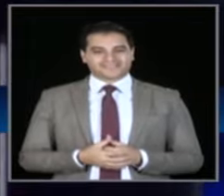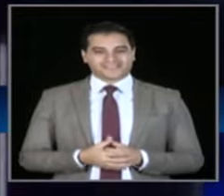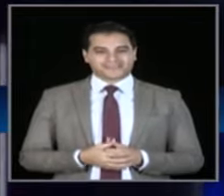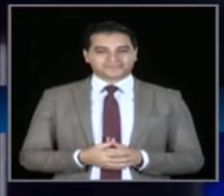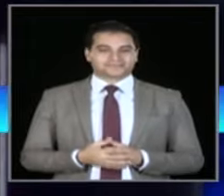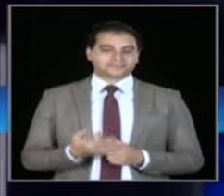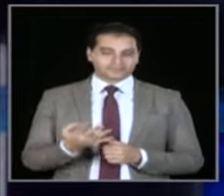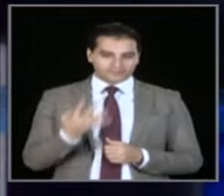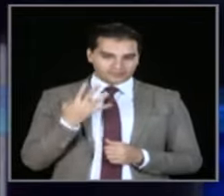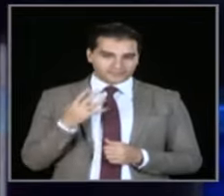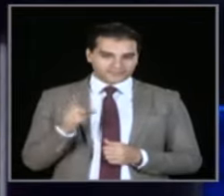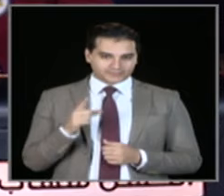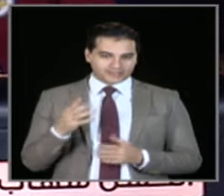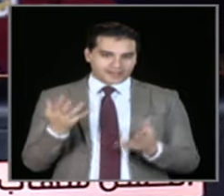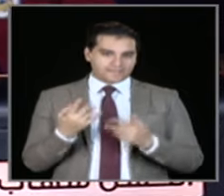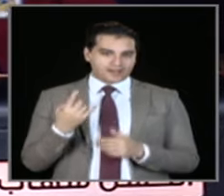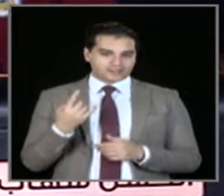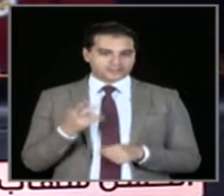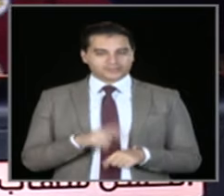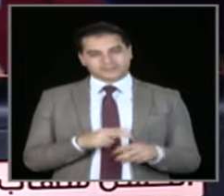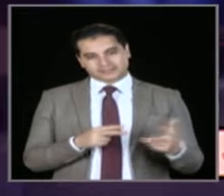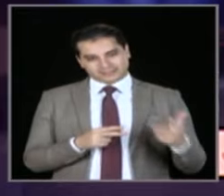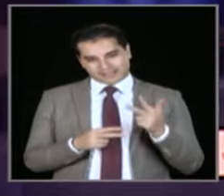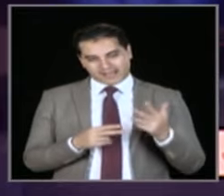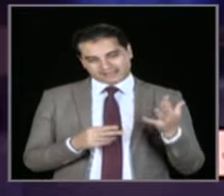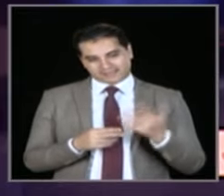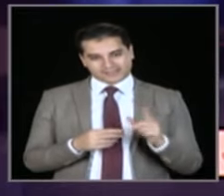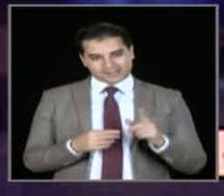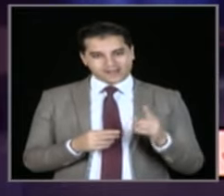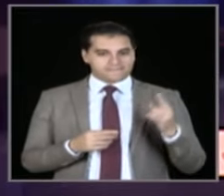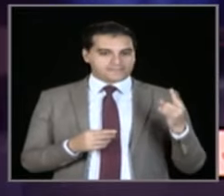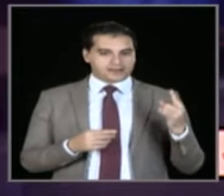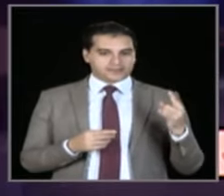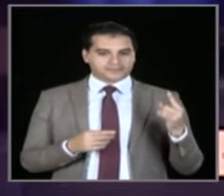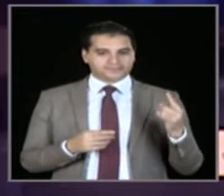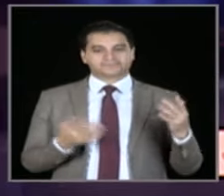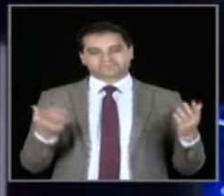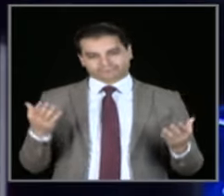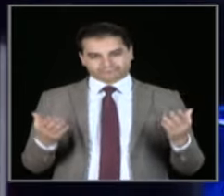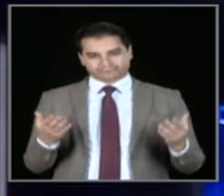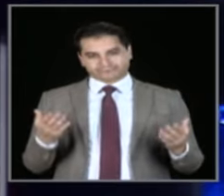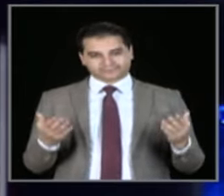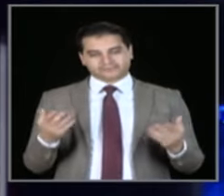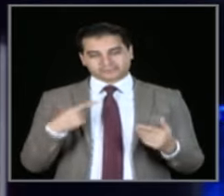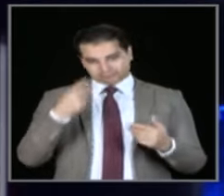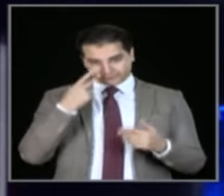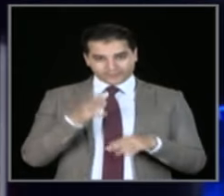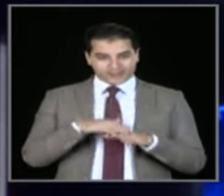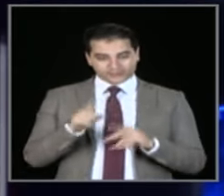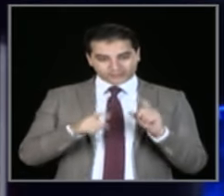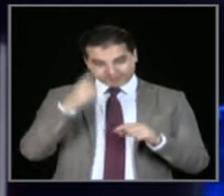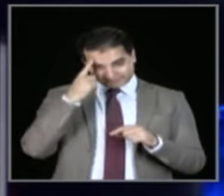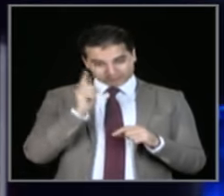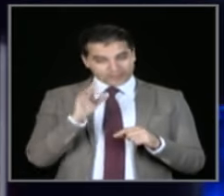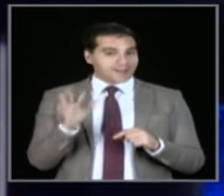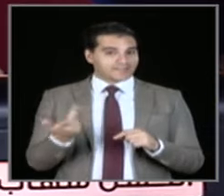أربع إجابات صحيحة من 10 مقابل 3 إجابات صحيحة من 10. تعالوا نشوف